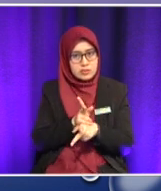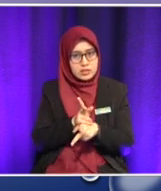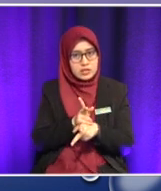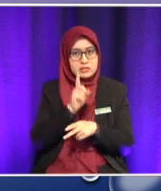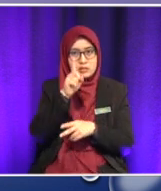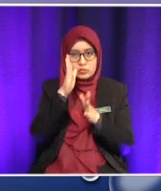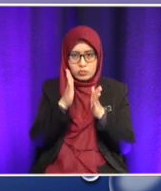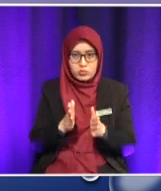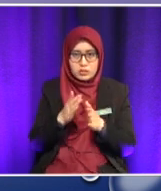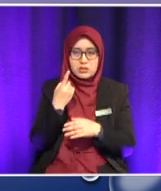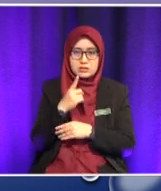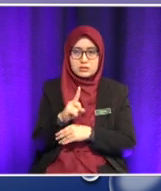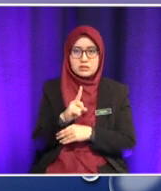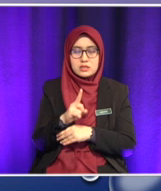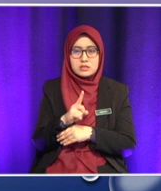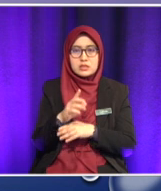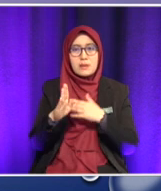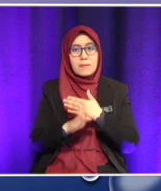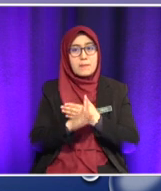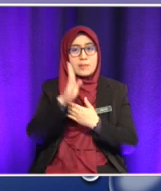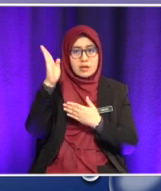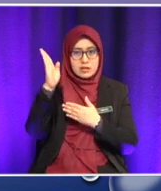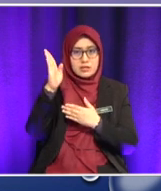boleh ke arah bunuh diri